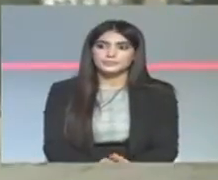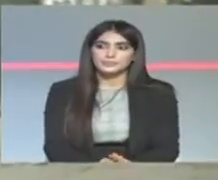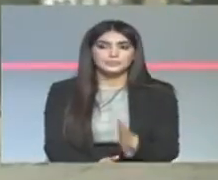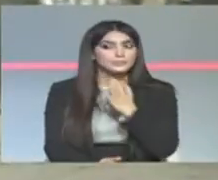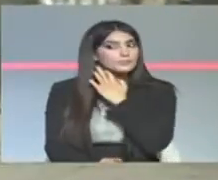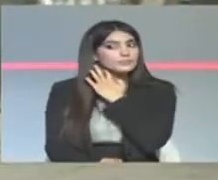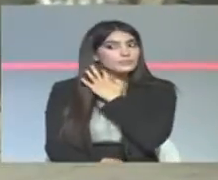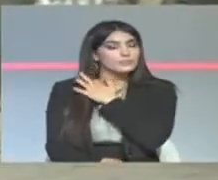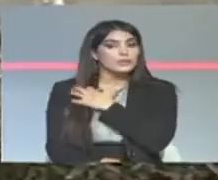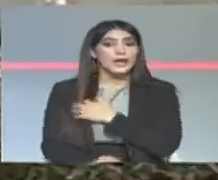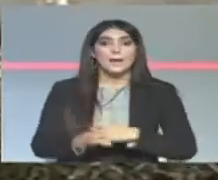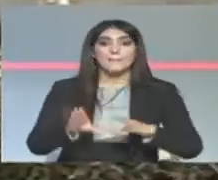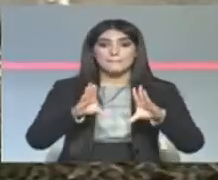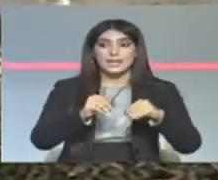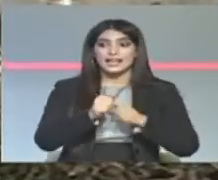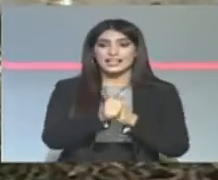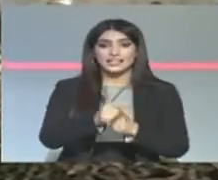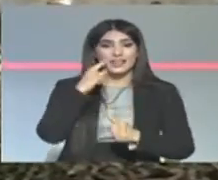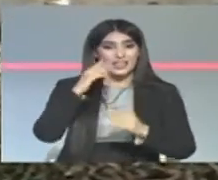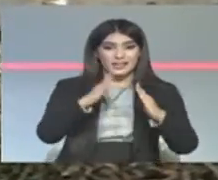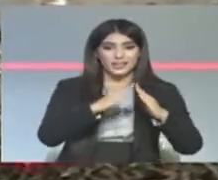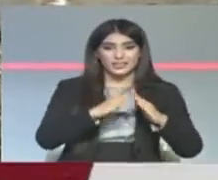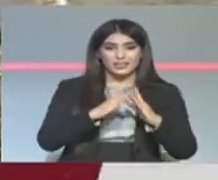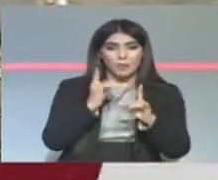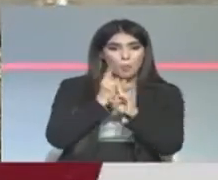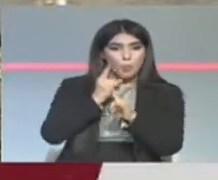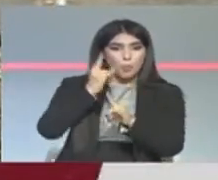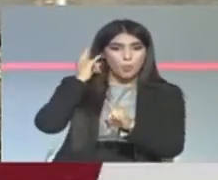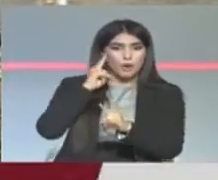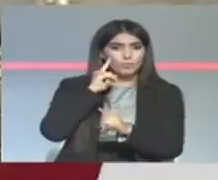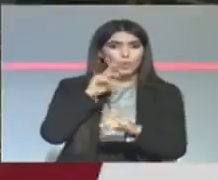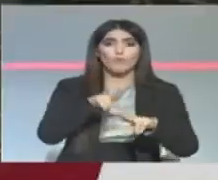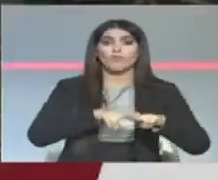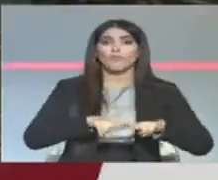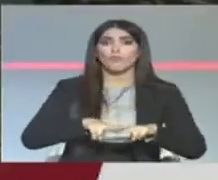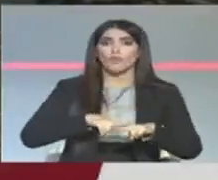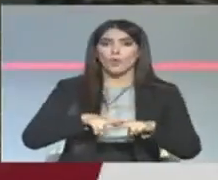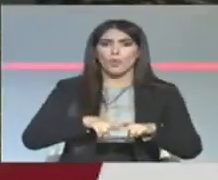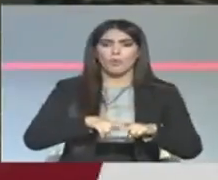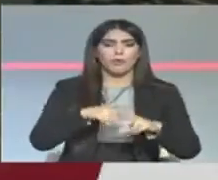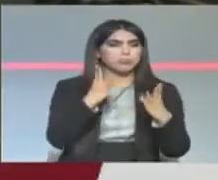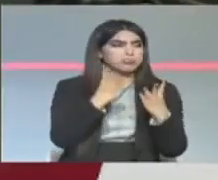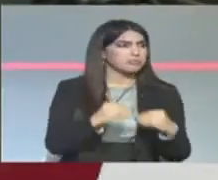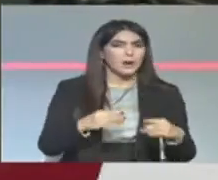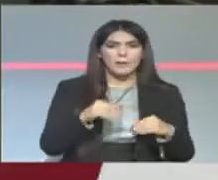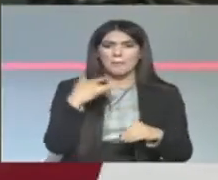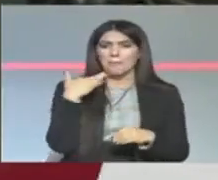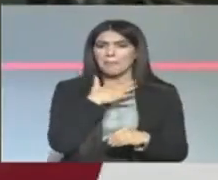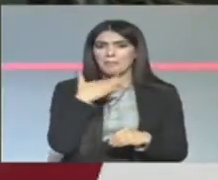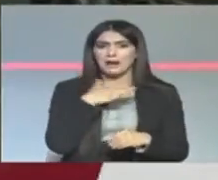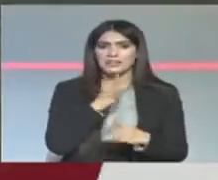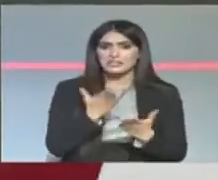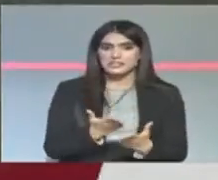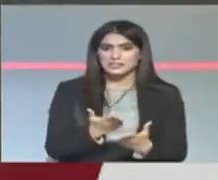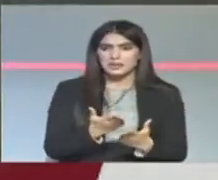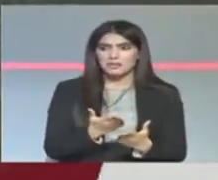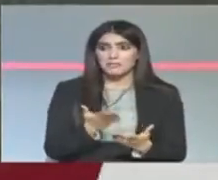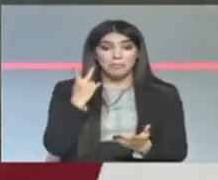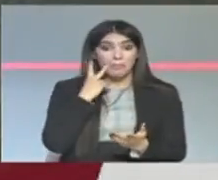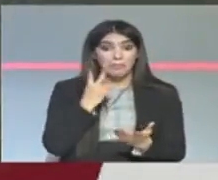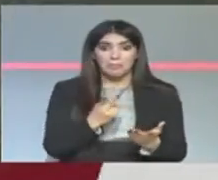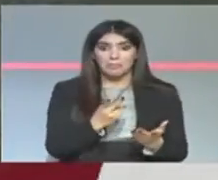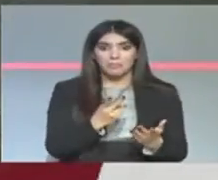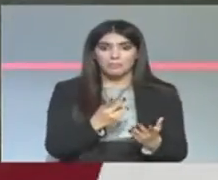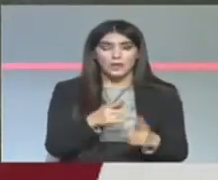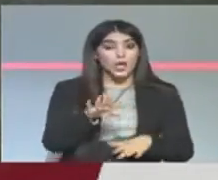دراسه احدى المنازل المهجوره في المدينه العتيقه اقتضت حاله وتدخل الاجور والدفع نحو التخلص من كرمه عملاقه